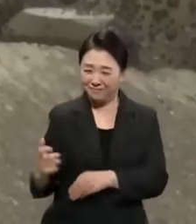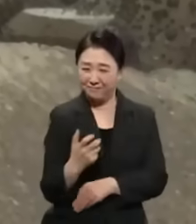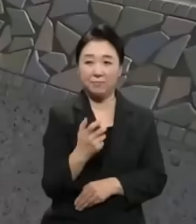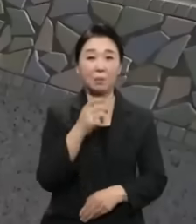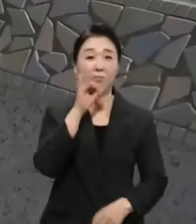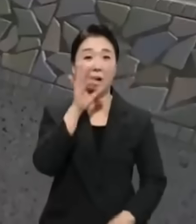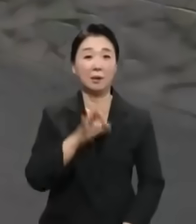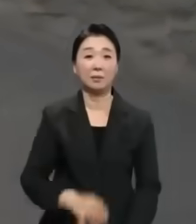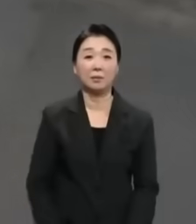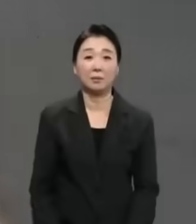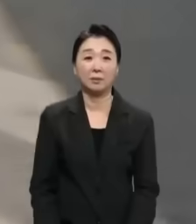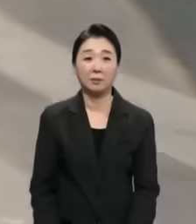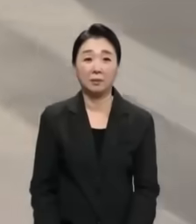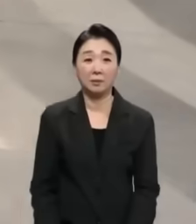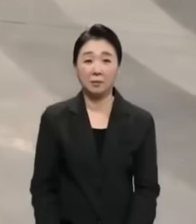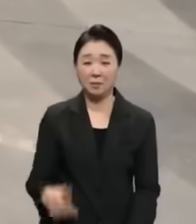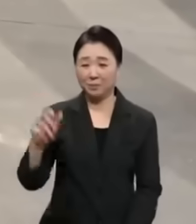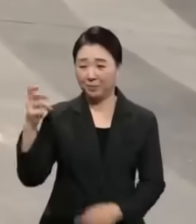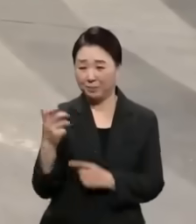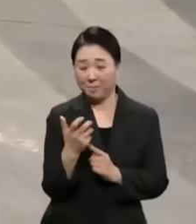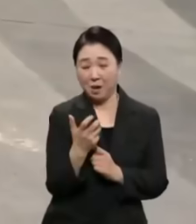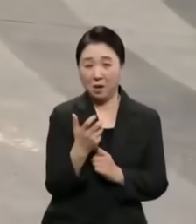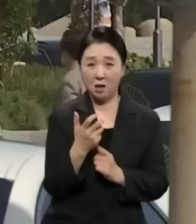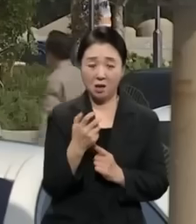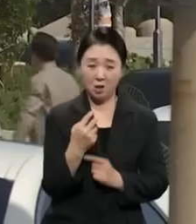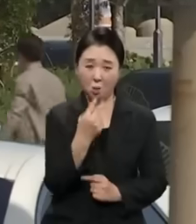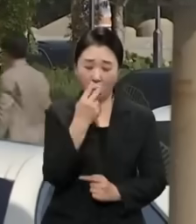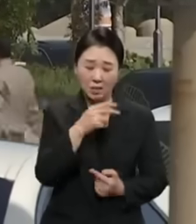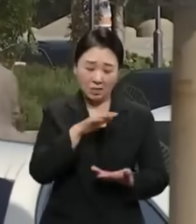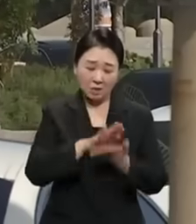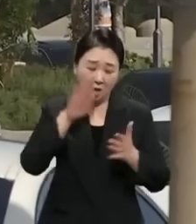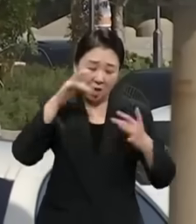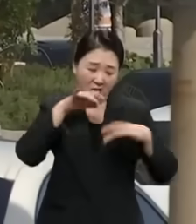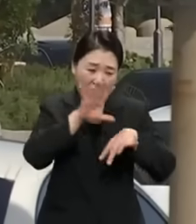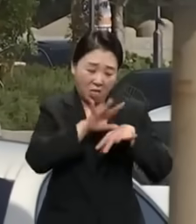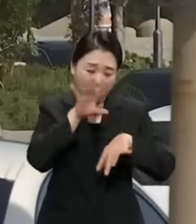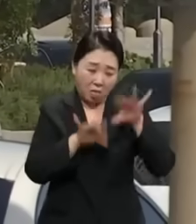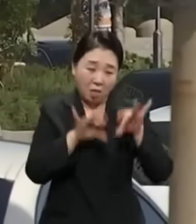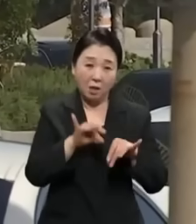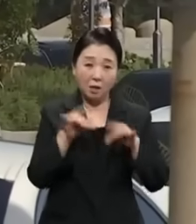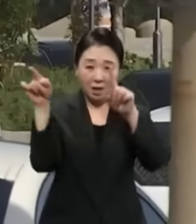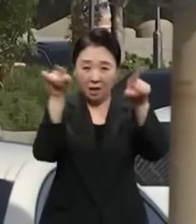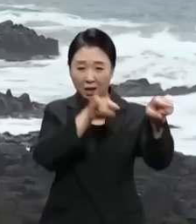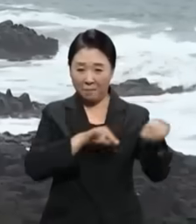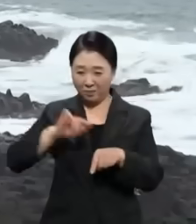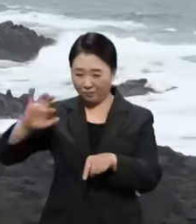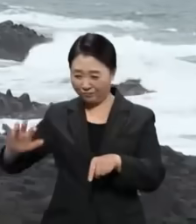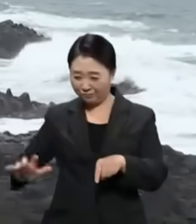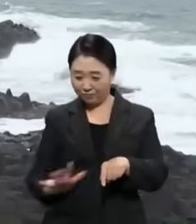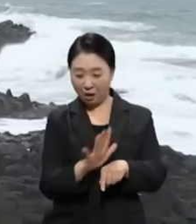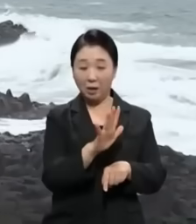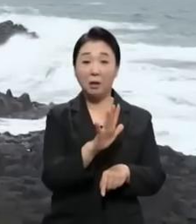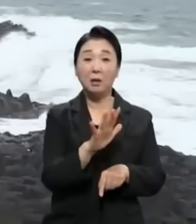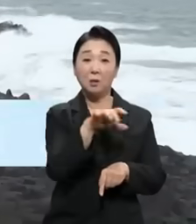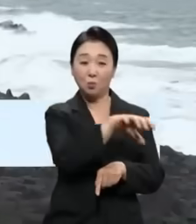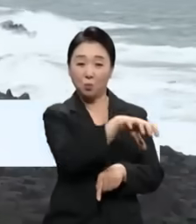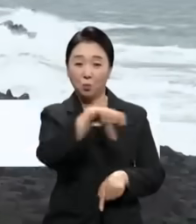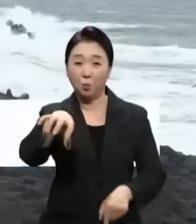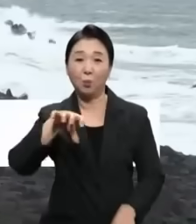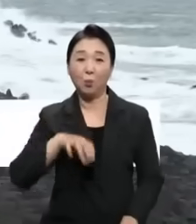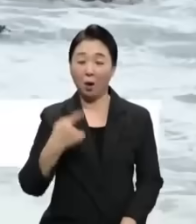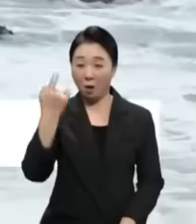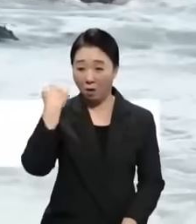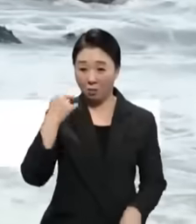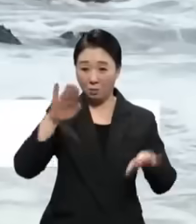어려웠던 겁니다. 그러나 태풍이 몰고 온 뜨겁고 습한 공기는 곧장 한반도를 향했습니다. 곳에 따라 어제에 이어